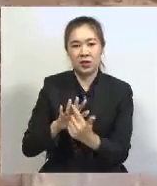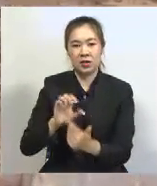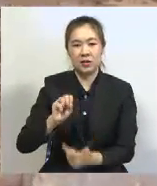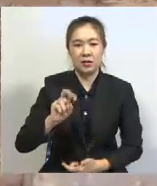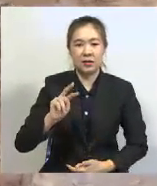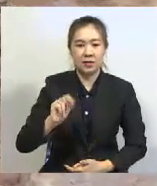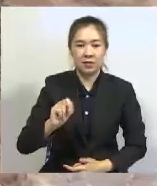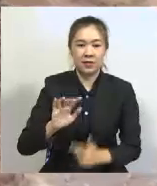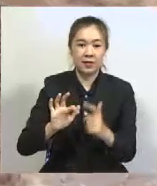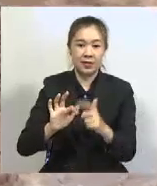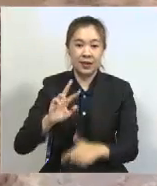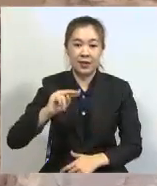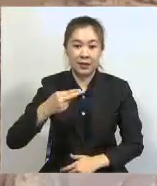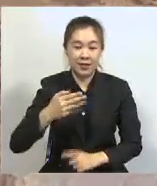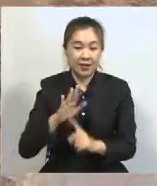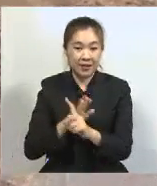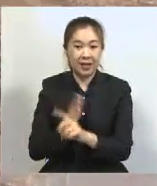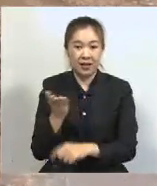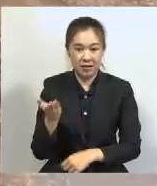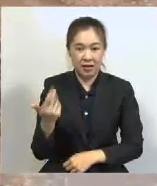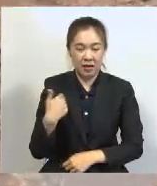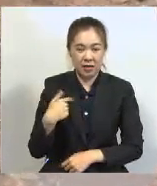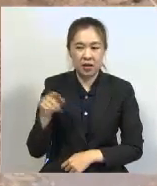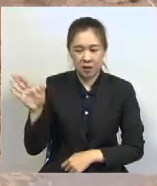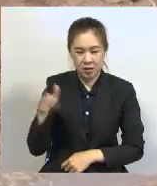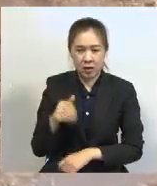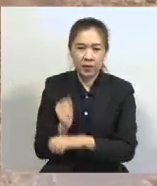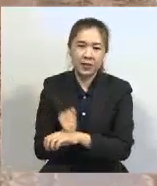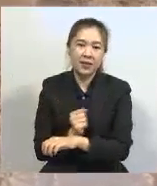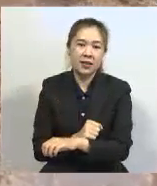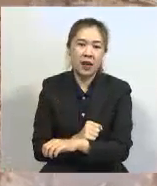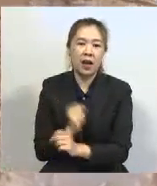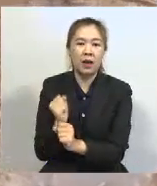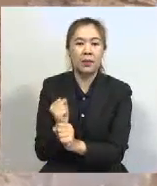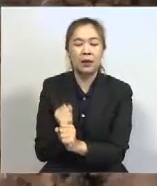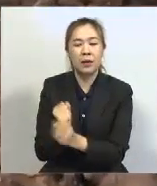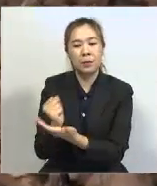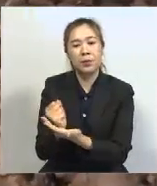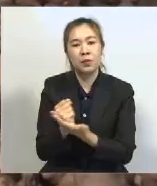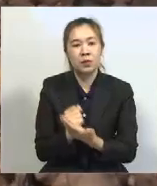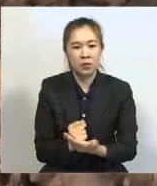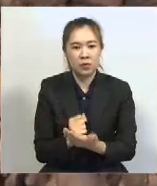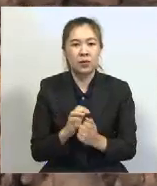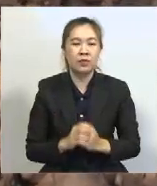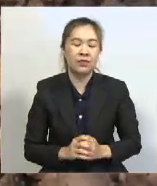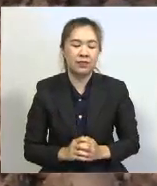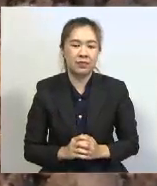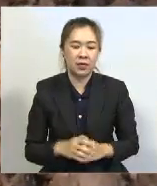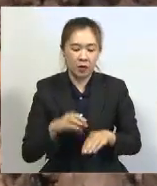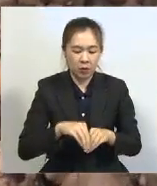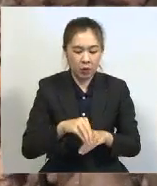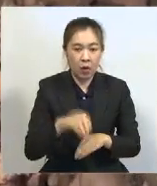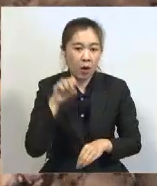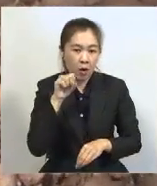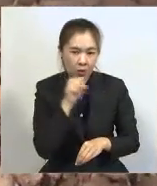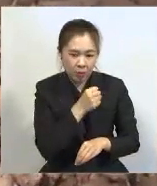ว่าจ้างรถให้เข้ามาขุดเพื่อจะนำน้ำใต้ดินน้ำบาดาลมาหล่อเลี้ยงต้นอ้อยที่กำลังจะปลูกในฤดูกาลต่อไปเพราะว่า